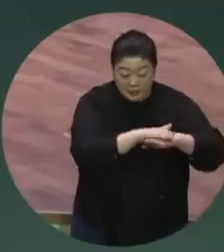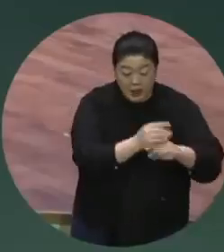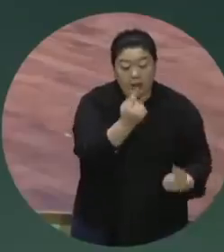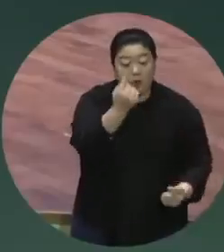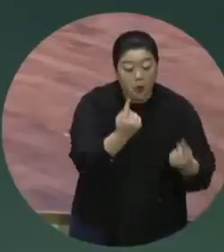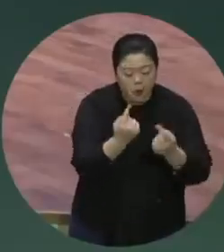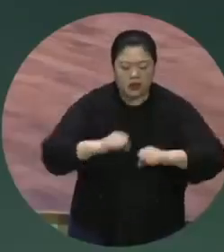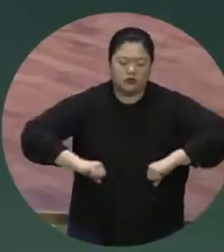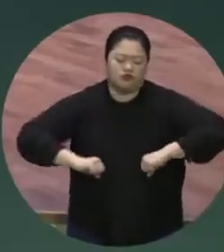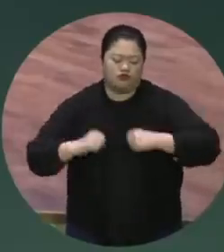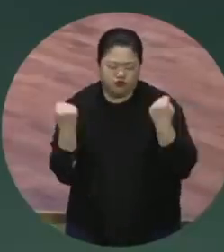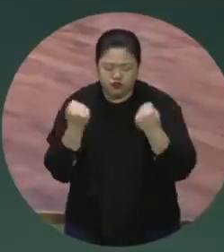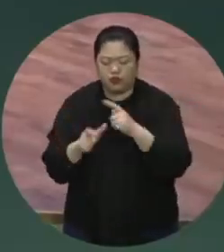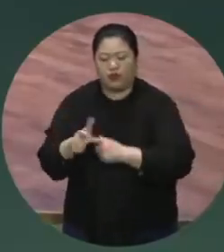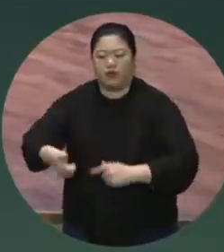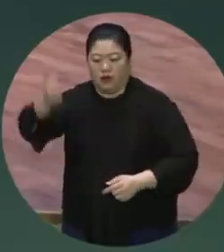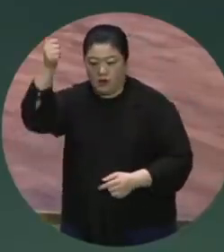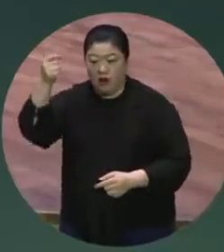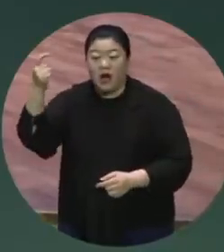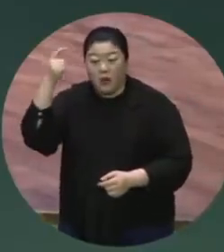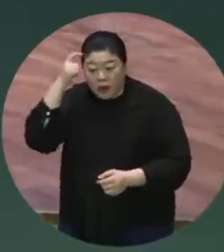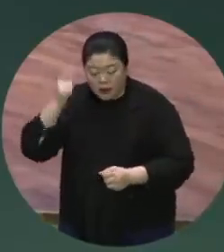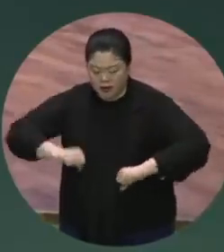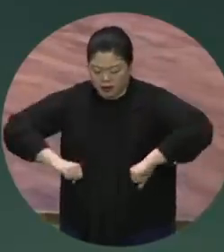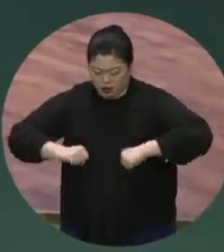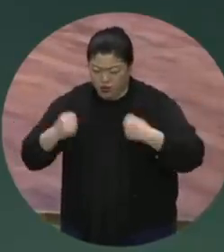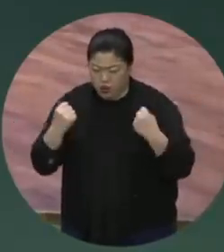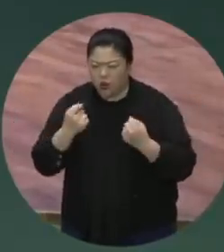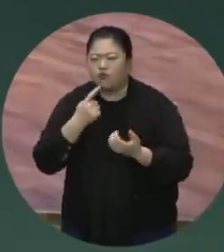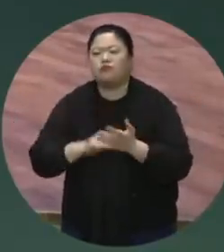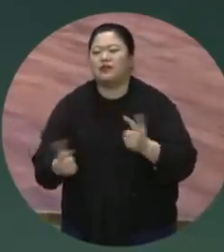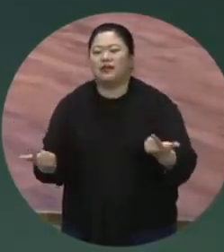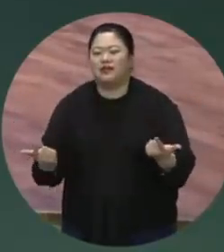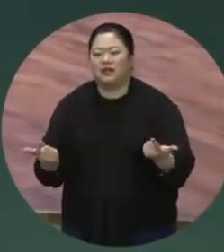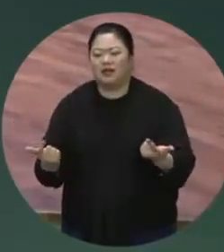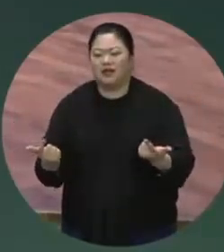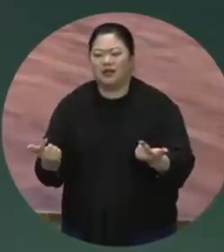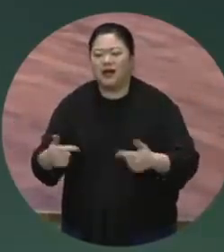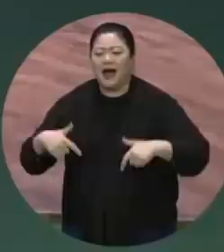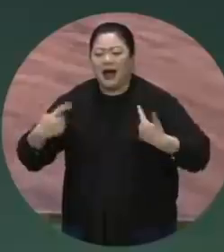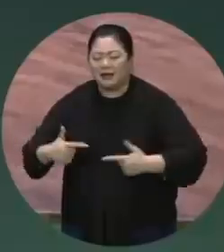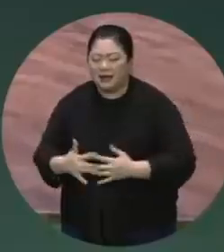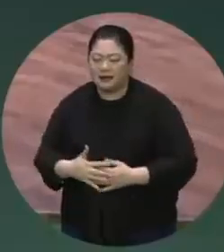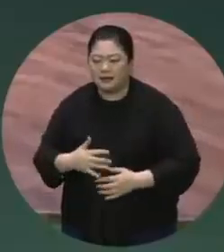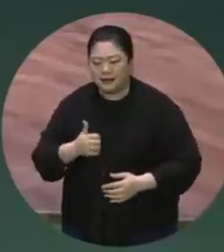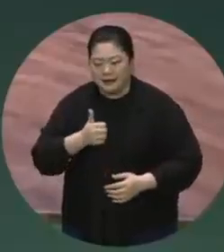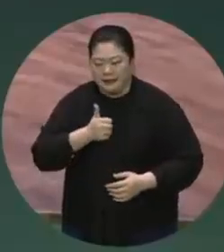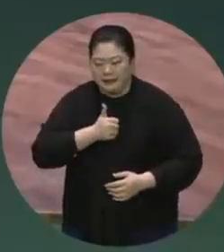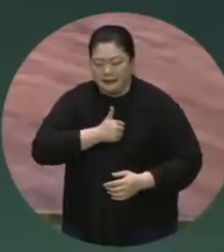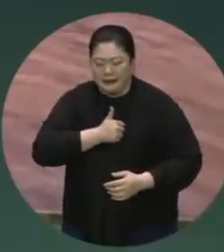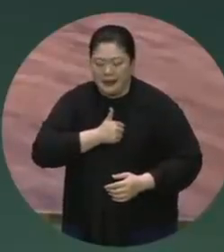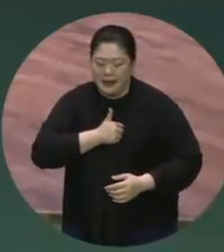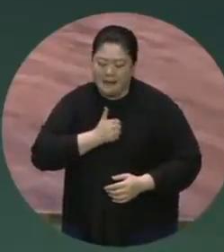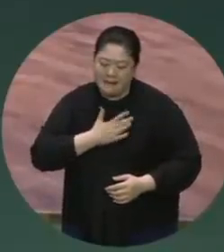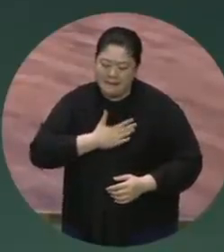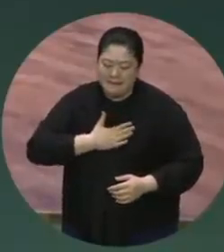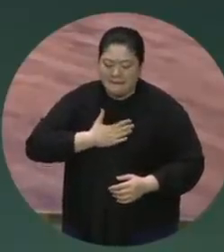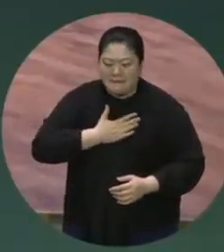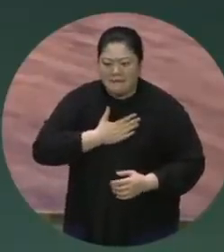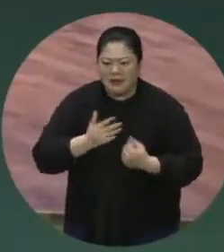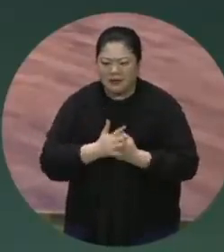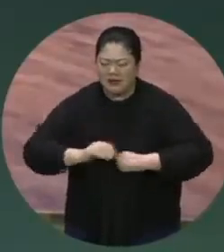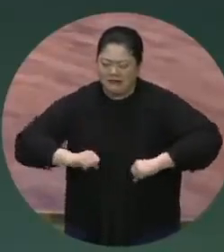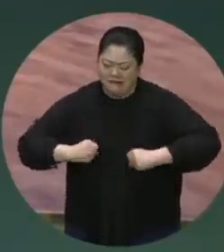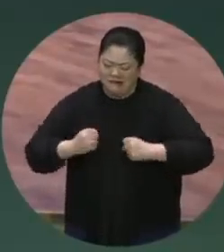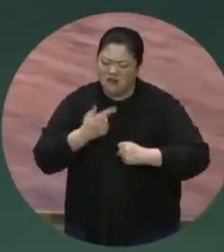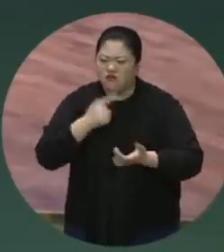순종해라 이 말은 힘들단 말이에요. 용납하기 힘든데 그래도 순종해라. 그게 훨씬 예, 너가